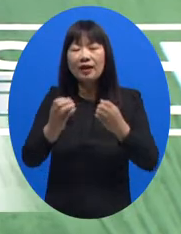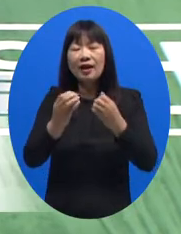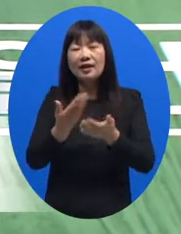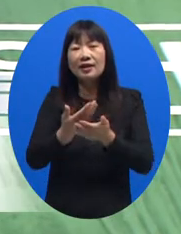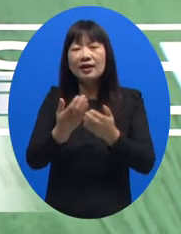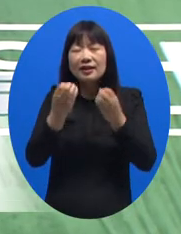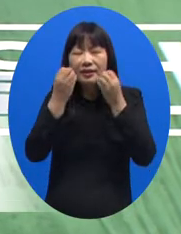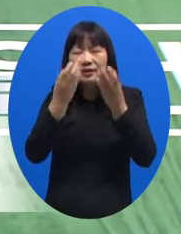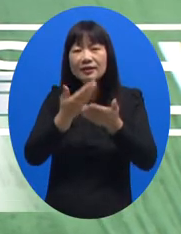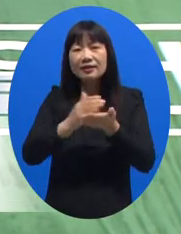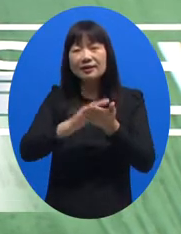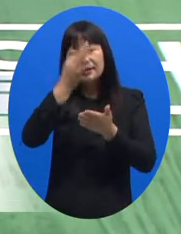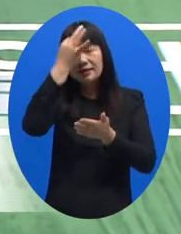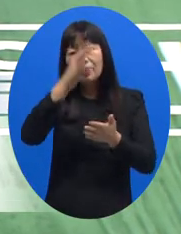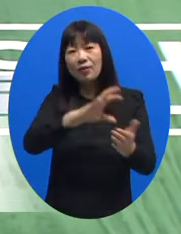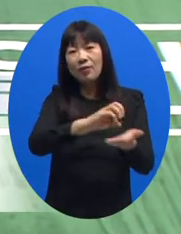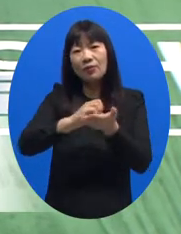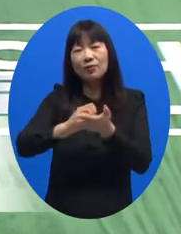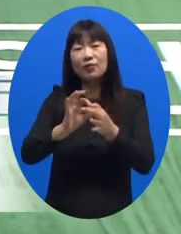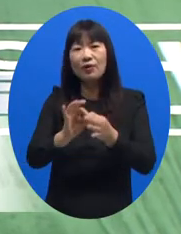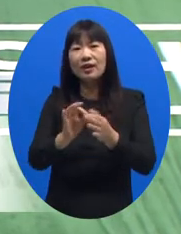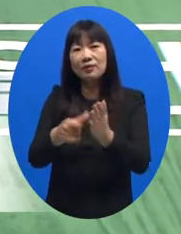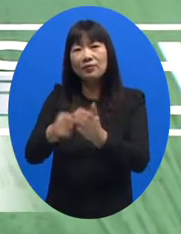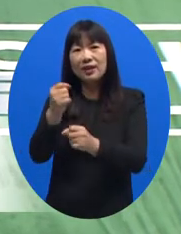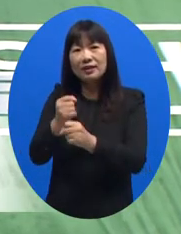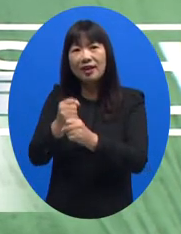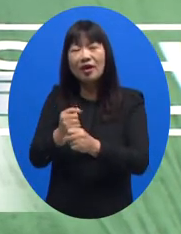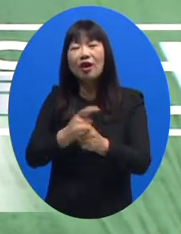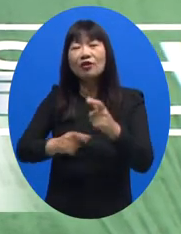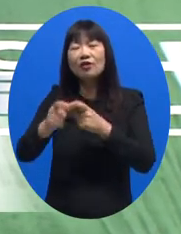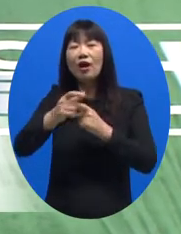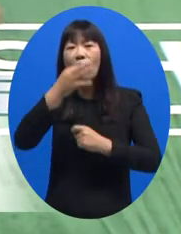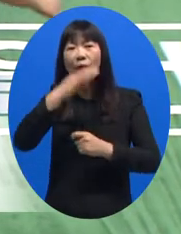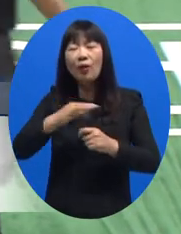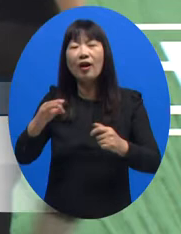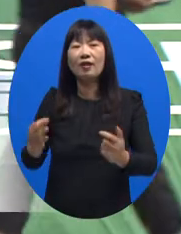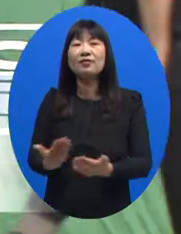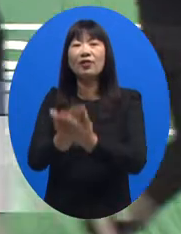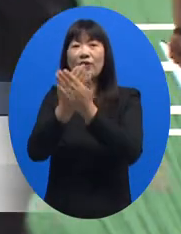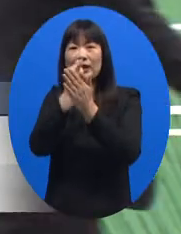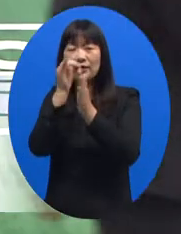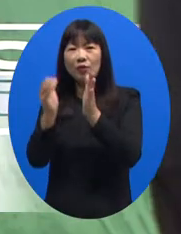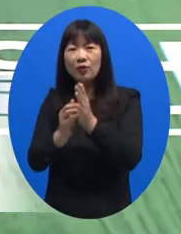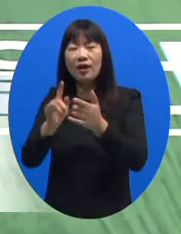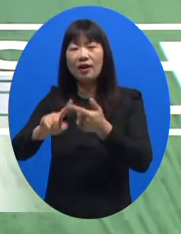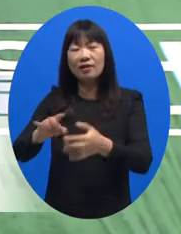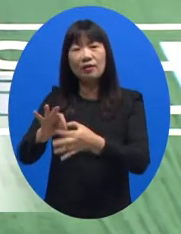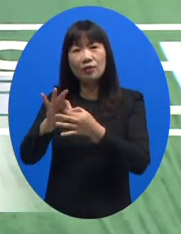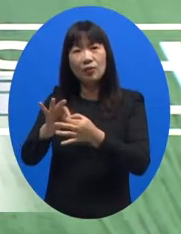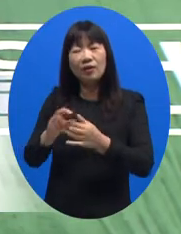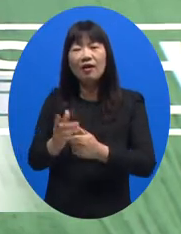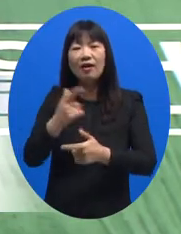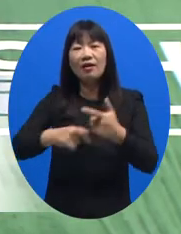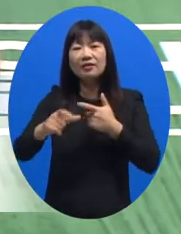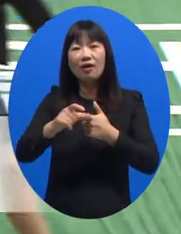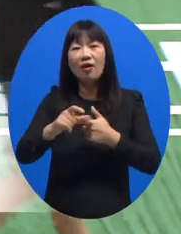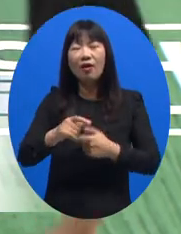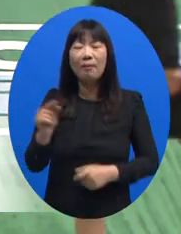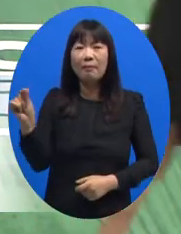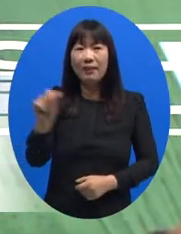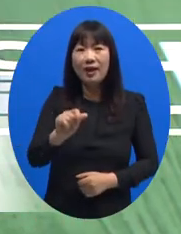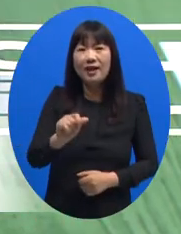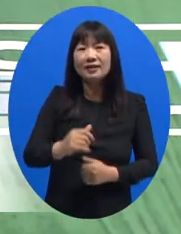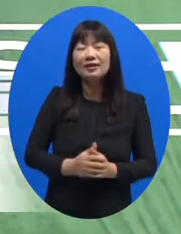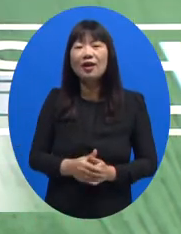도입으로 제품 생산과정 추가 효율성을 향상 시켰고 이를 통해 보다 신속하게